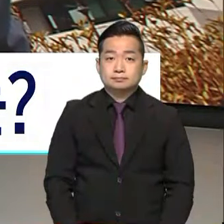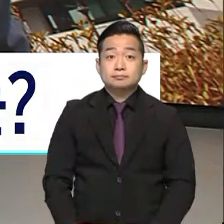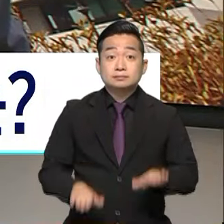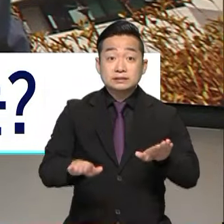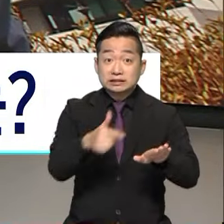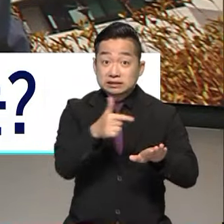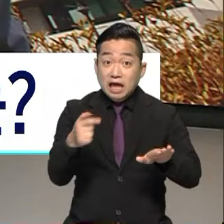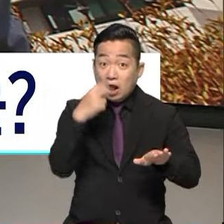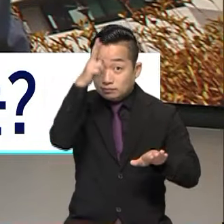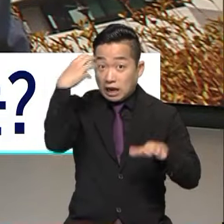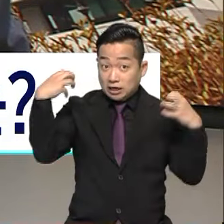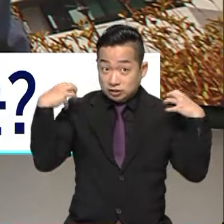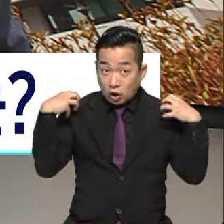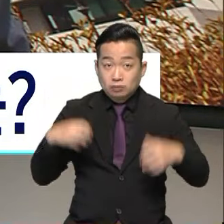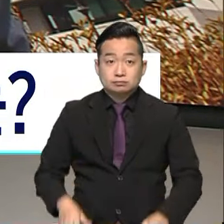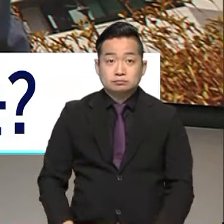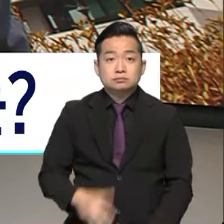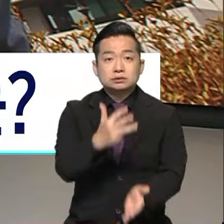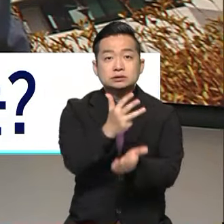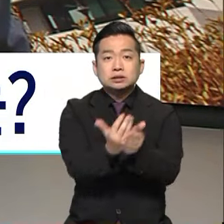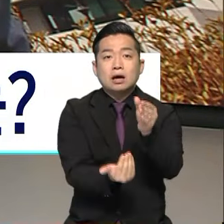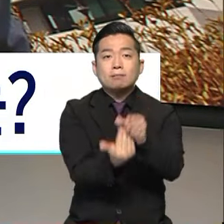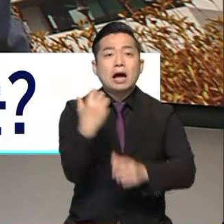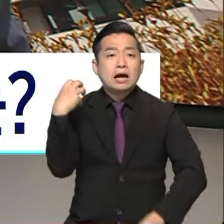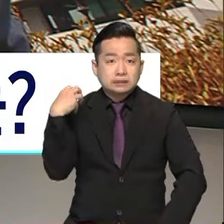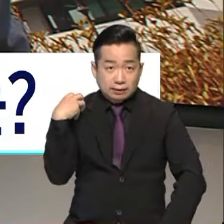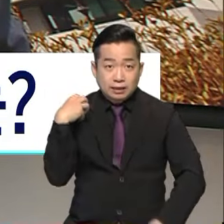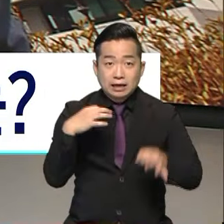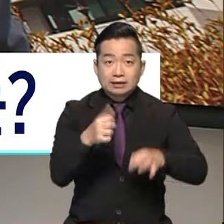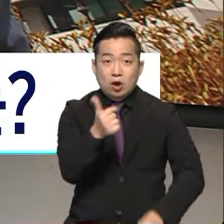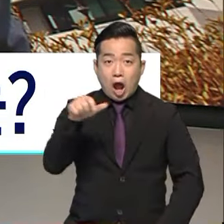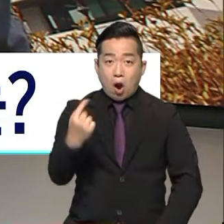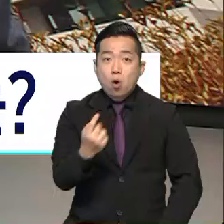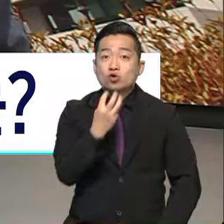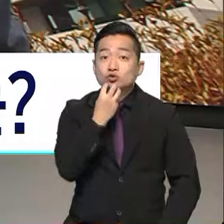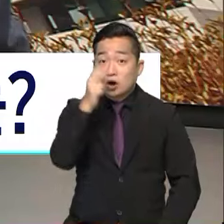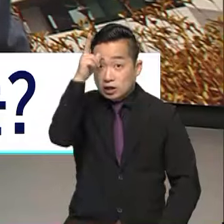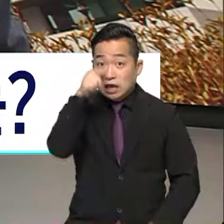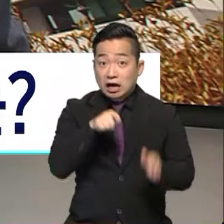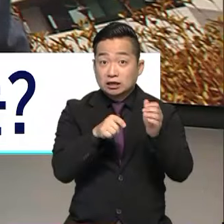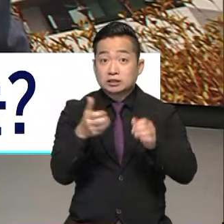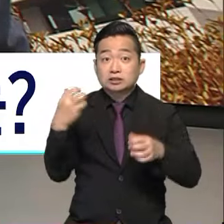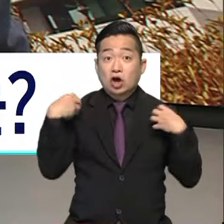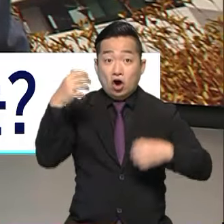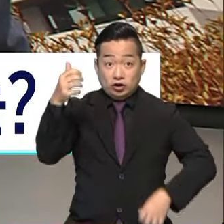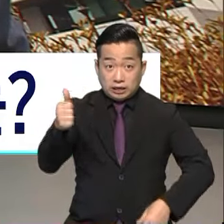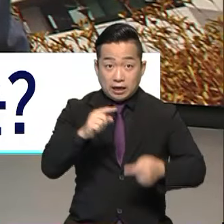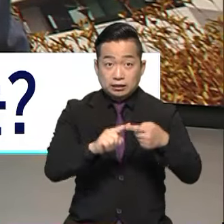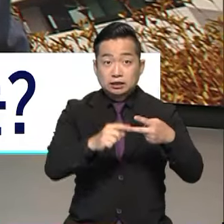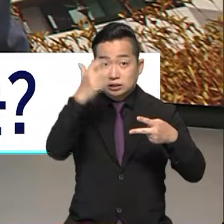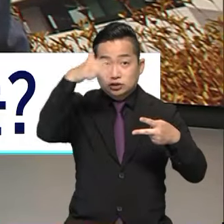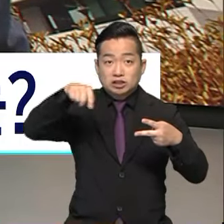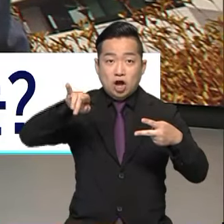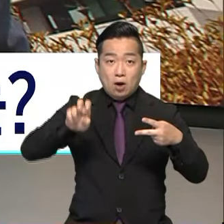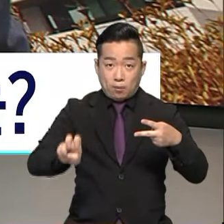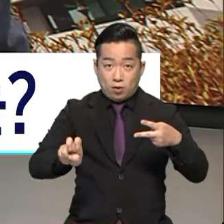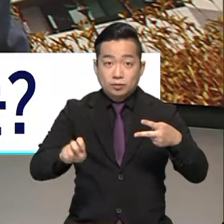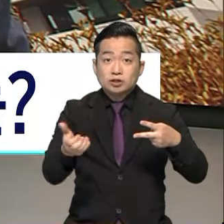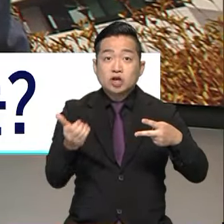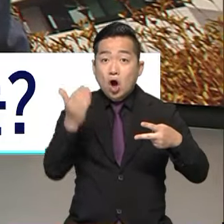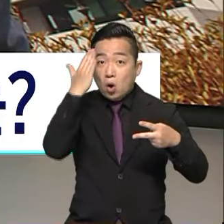네 지금 대검찰청에 이태원 참사 책임을 물어 김광호 서울 경찰청장과 최성범 전 용산